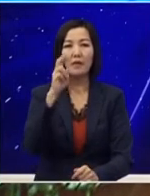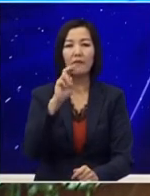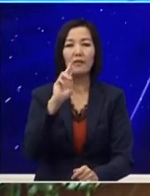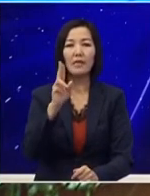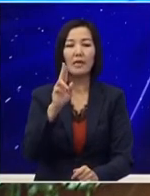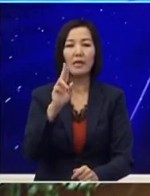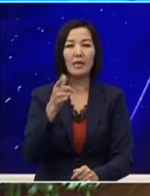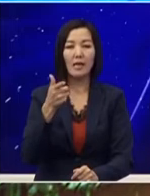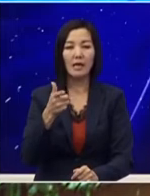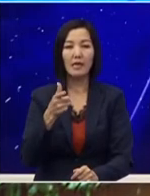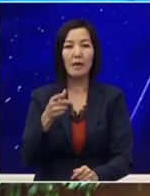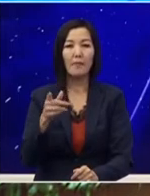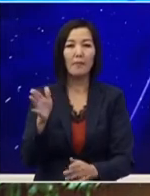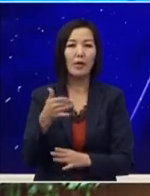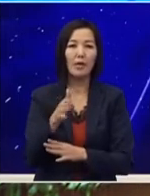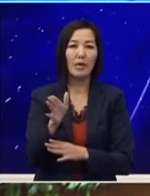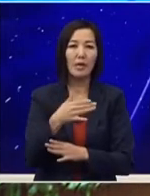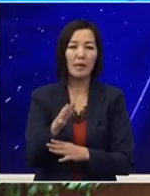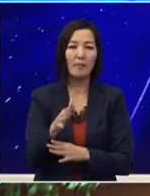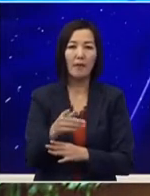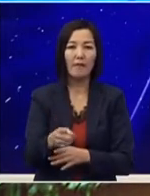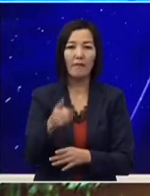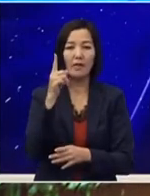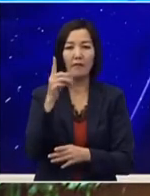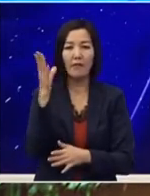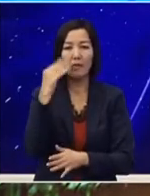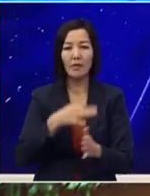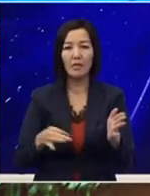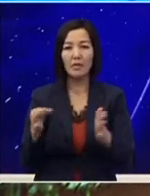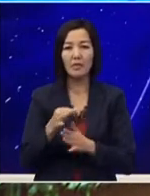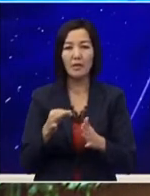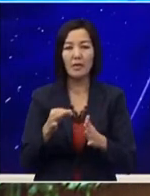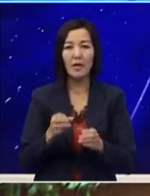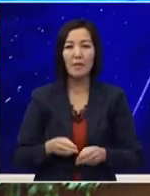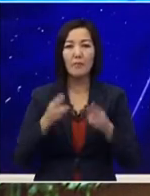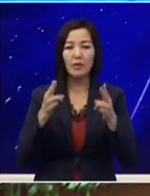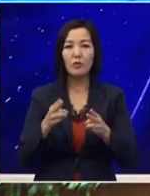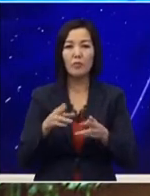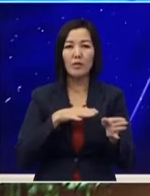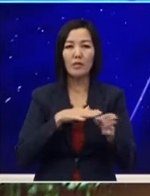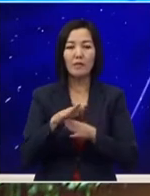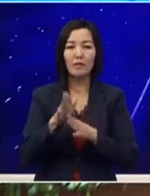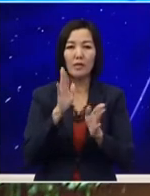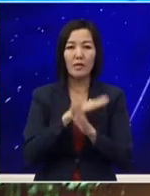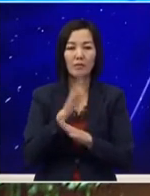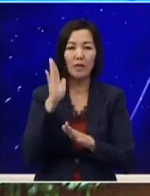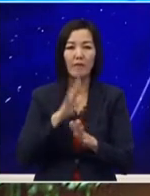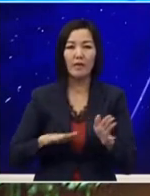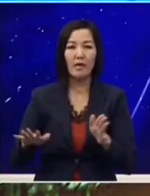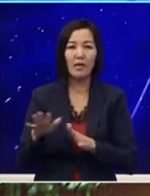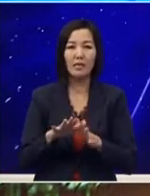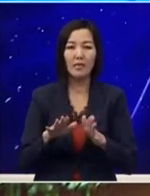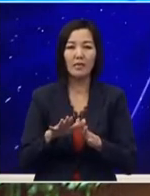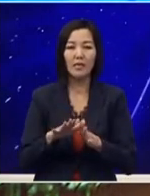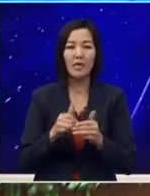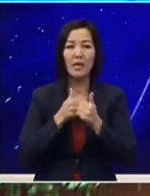200 килограммов рыбы незаконно выловил браконьер в Алматинской области. Преступление совершено на Капшагайском водохранилище. Выйти